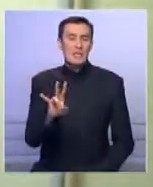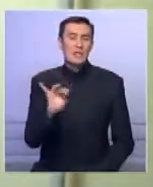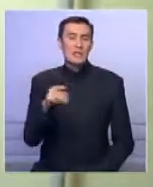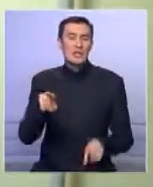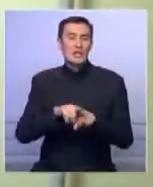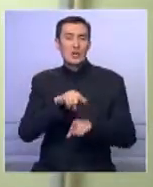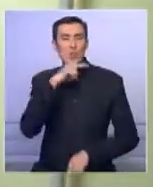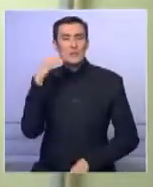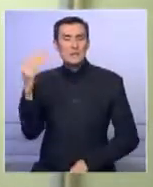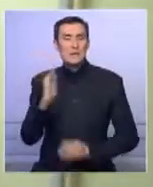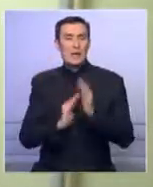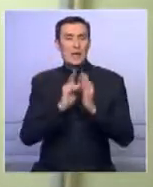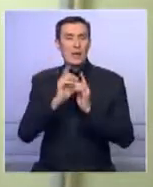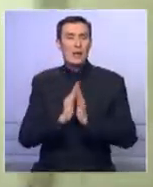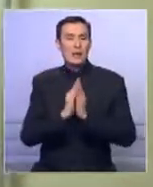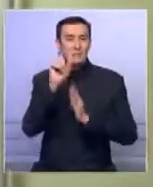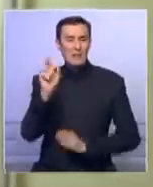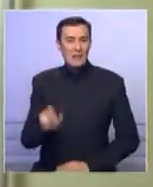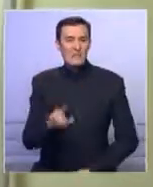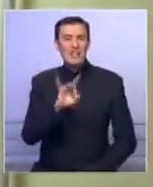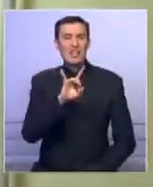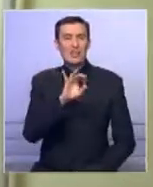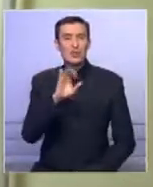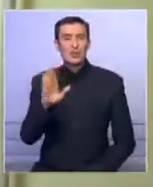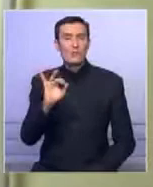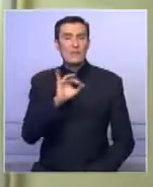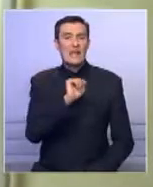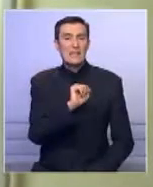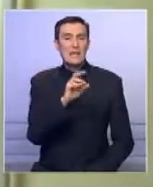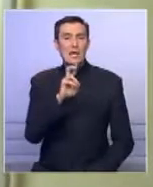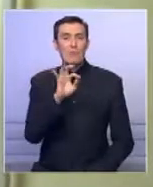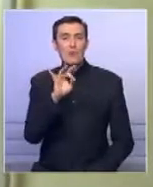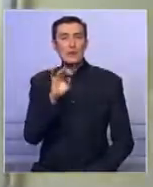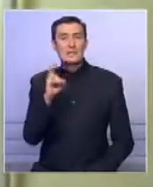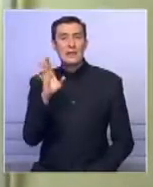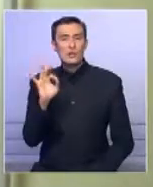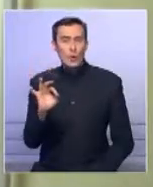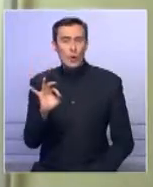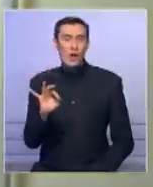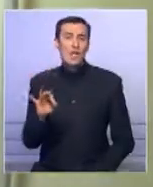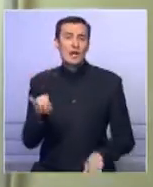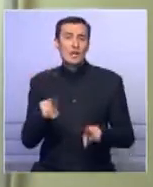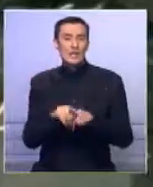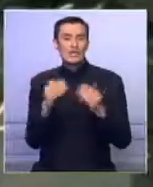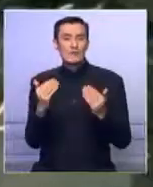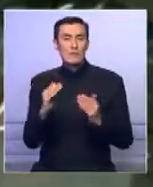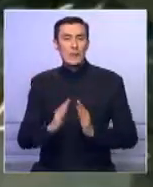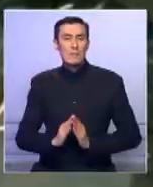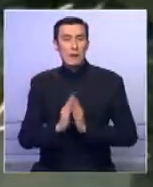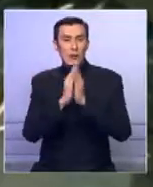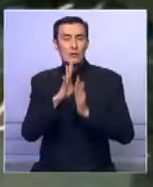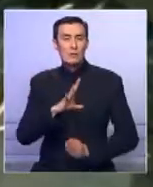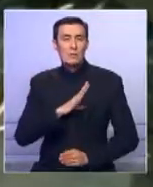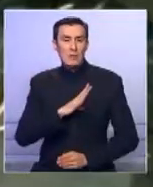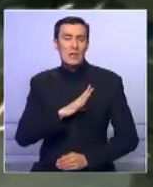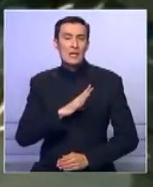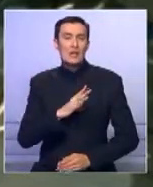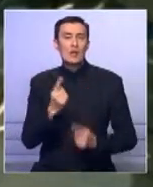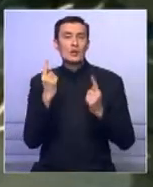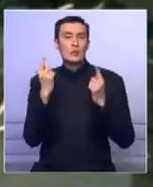также российские космонавты сергей рыжиков и андрей борисенко добавлю что сегодняшний полет стал для